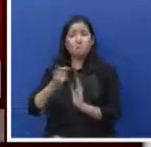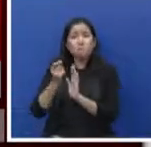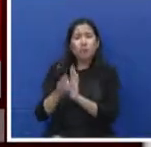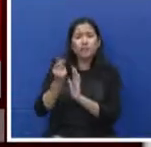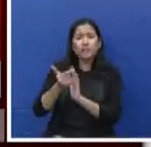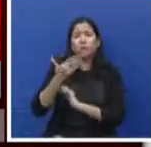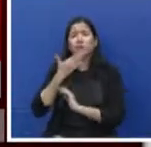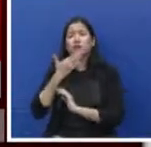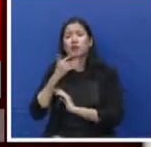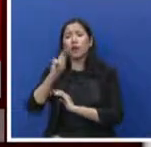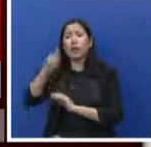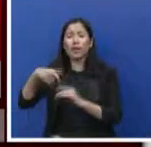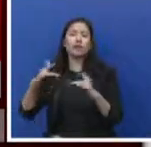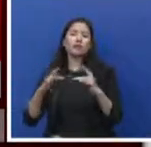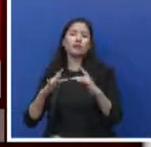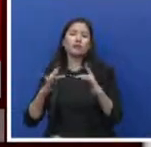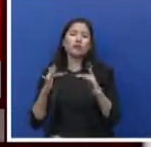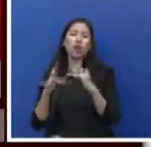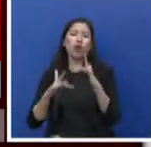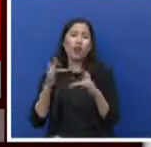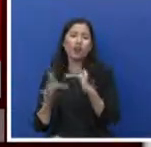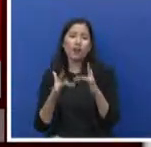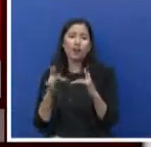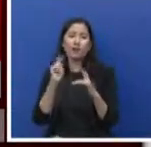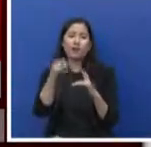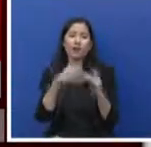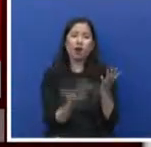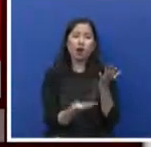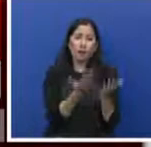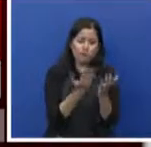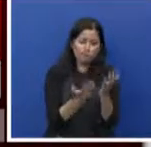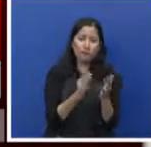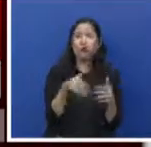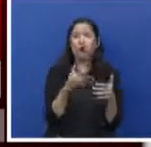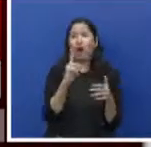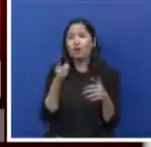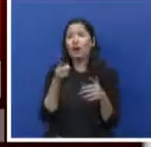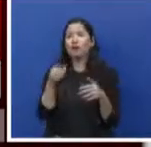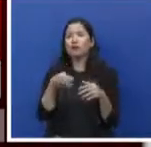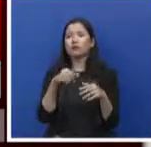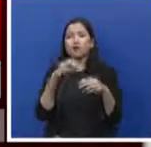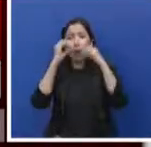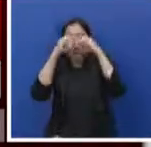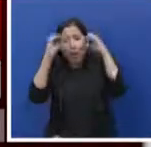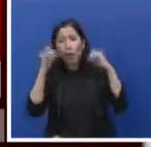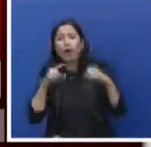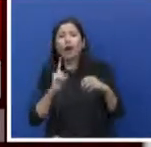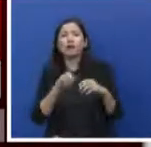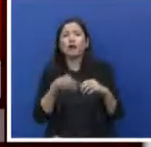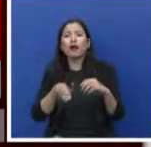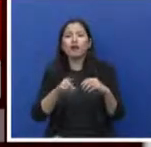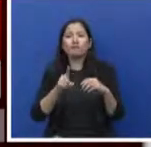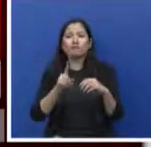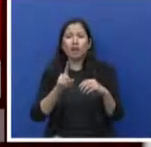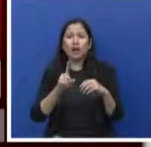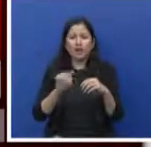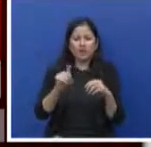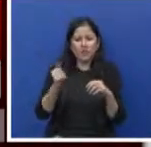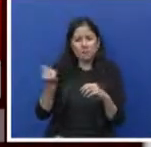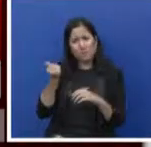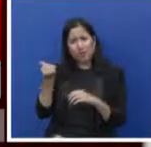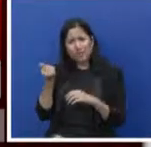melalui teknologi, Mbak. Jadi melalui app dan lain sebagainya. Jadi kita ada Go Groceries, di mana kita banyak bekerja sama dengan